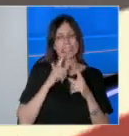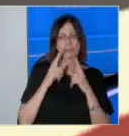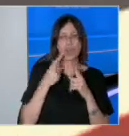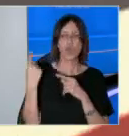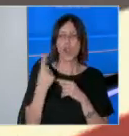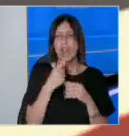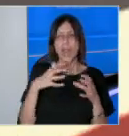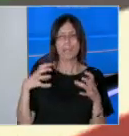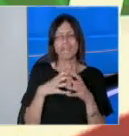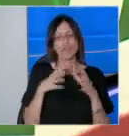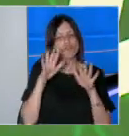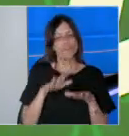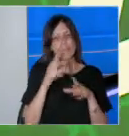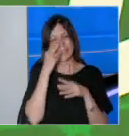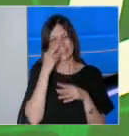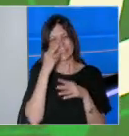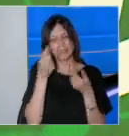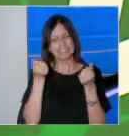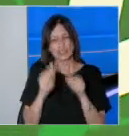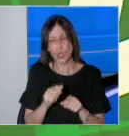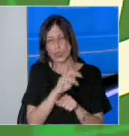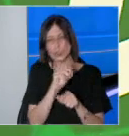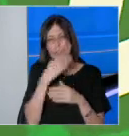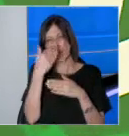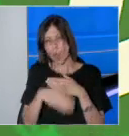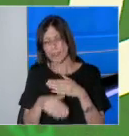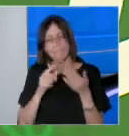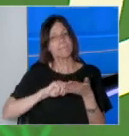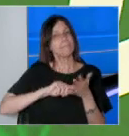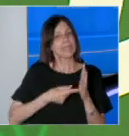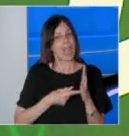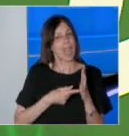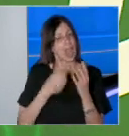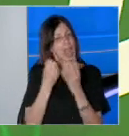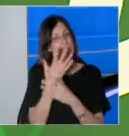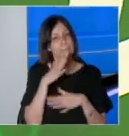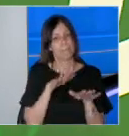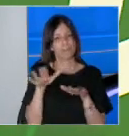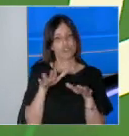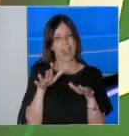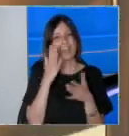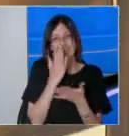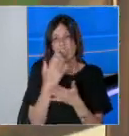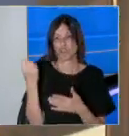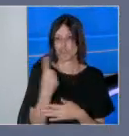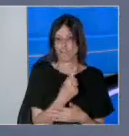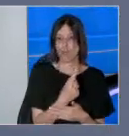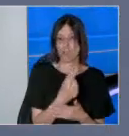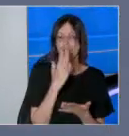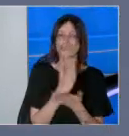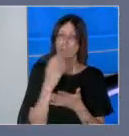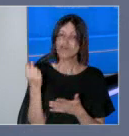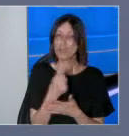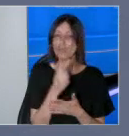המפלגות, יושבים ומנסים לסגור את העניינים האחרונים. המטרה, להקים ממשלה כבר השבוע. כבר השבוע